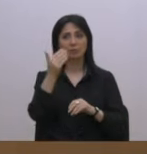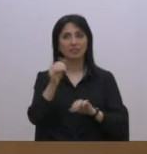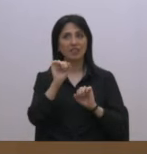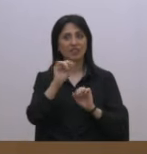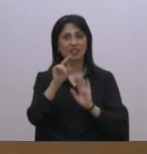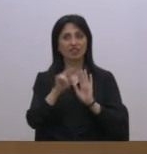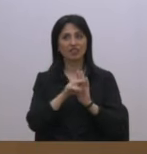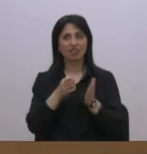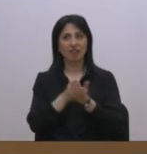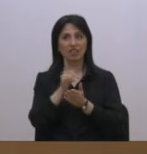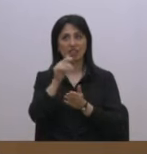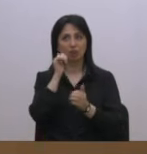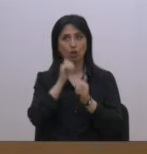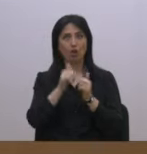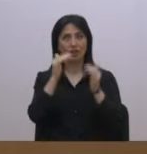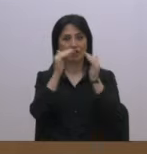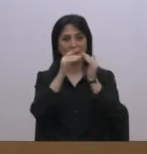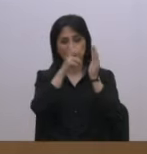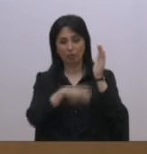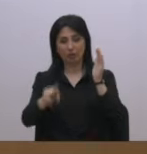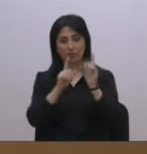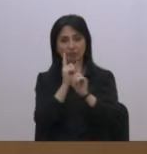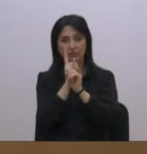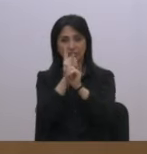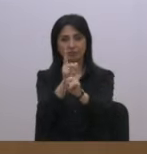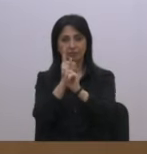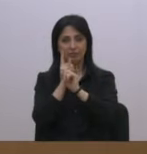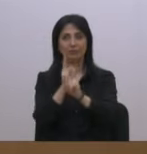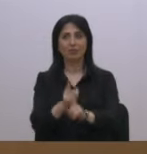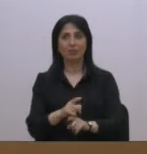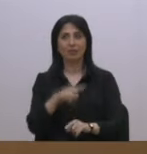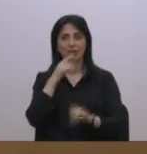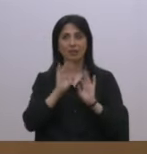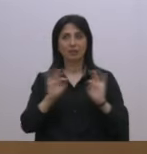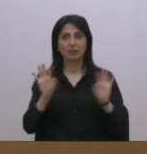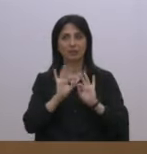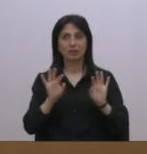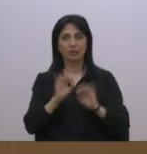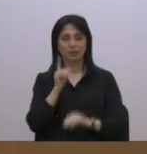დაცვის ქვეშ გადიხართ თქვენ ყველა ამ შენობიდან ყოველი ხდომის შემდეგ. ეხლა სათქმელზე.